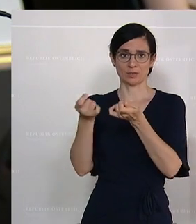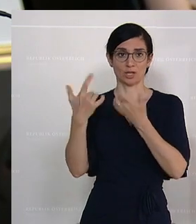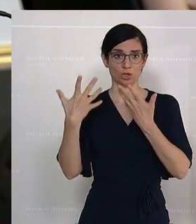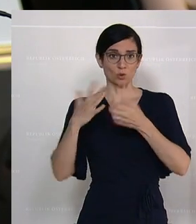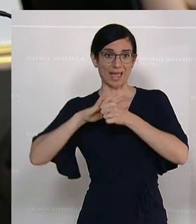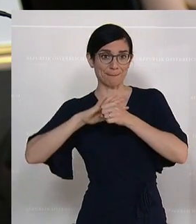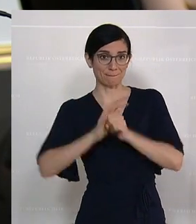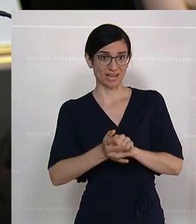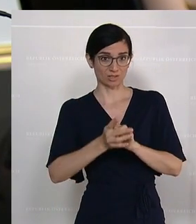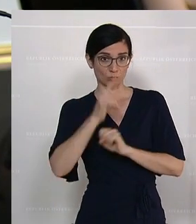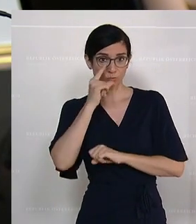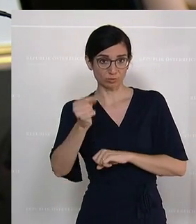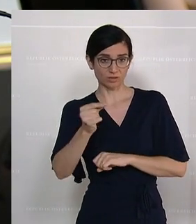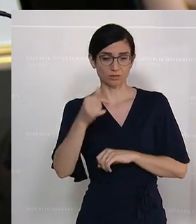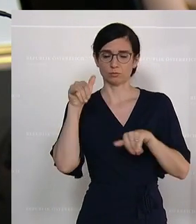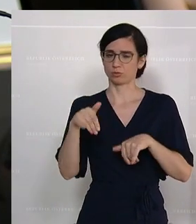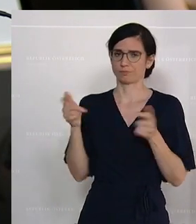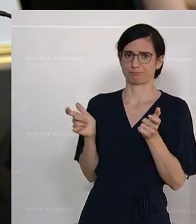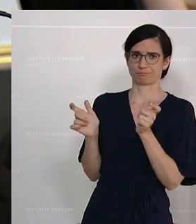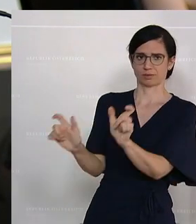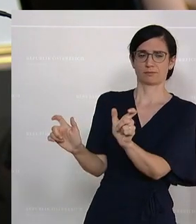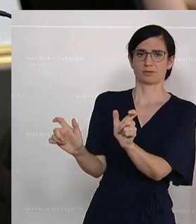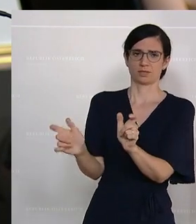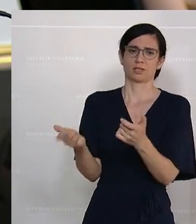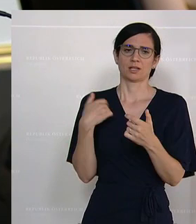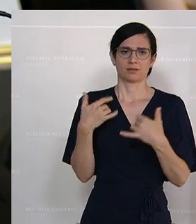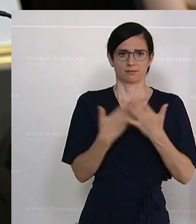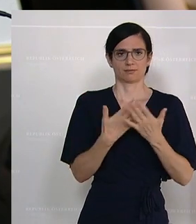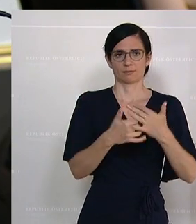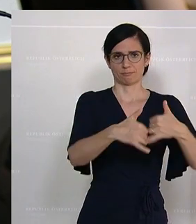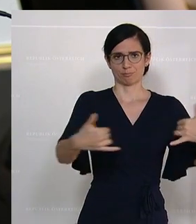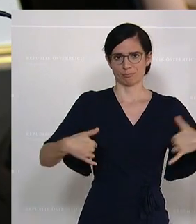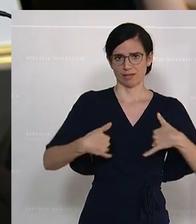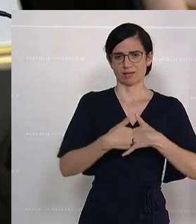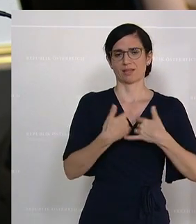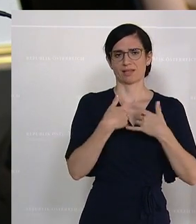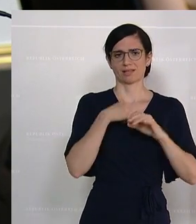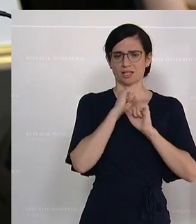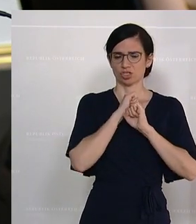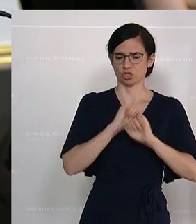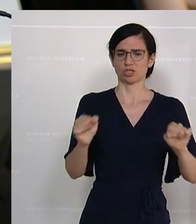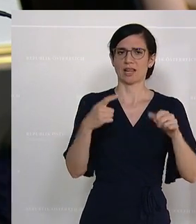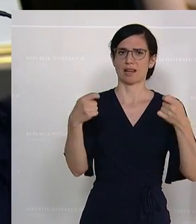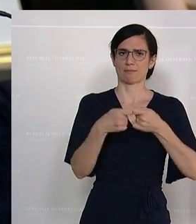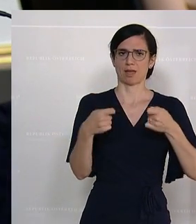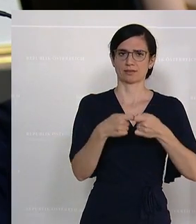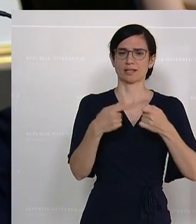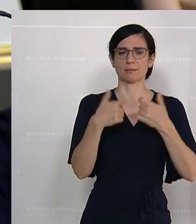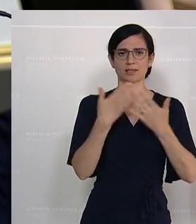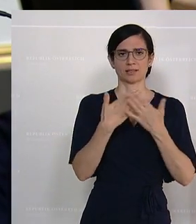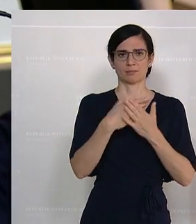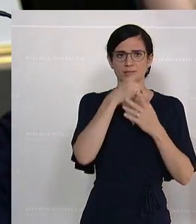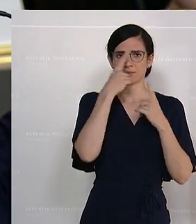dann besser dagegen halten das tun wir mit diesem umfangreichen paket es braucht rasche und umfassende maßnahmen um die menschen zu entlasten